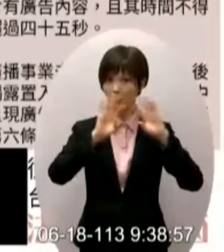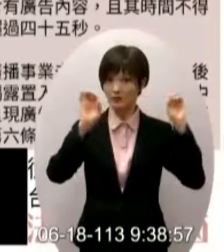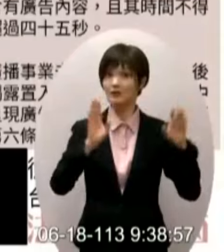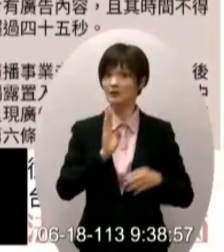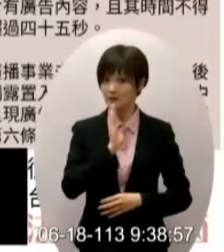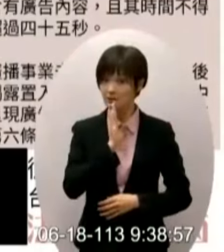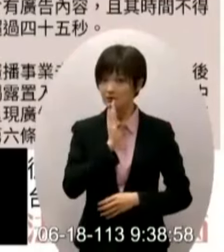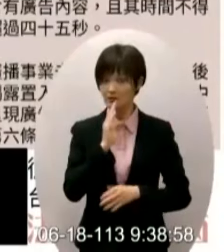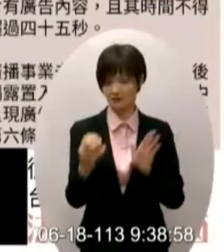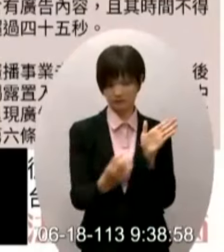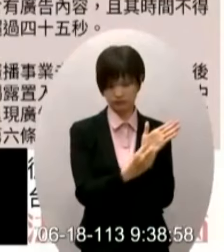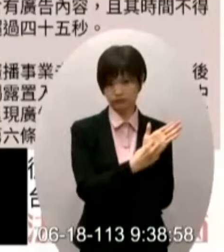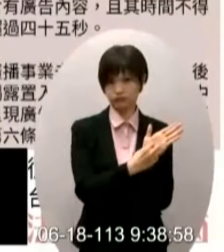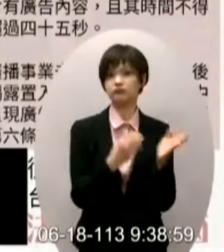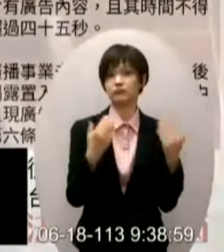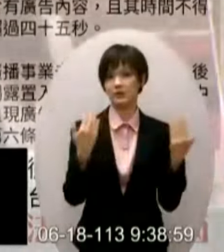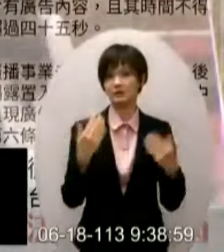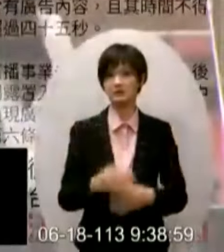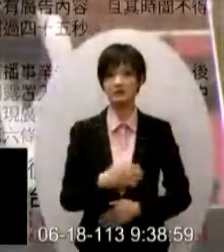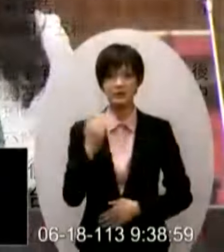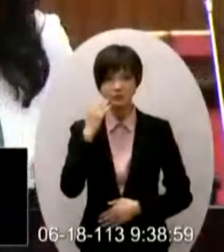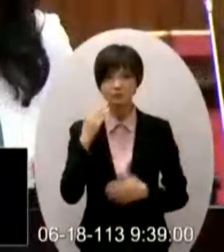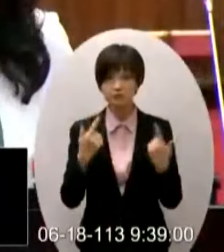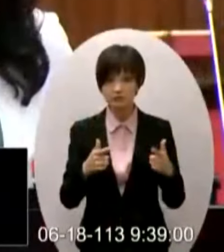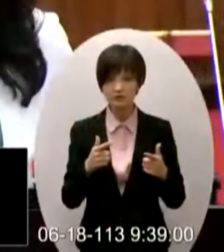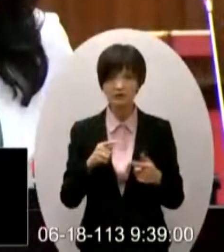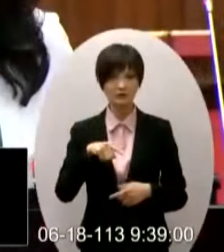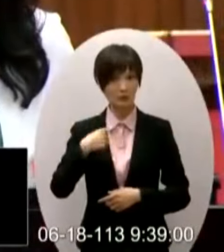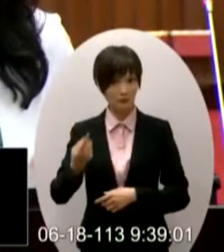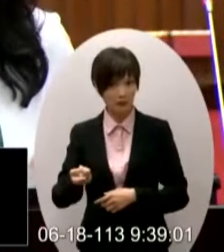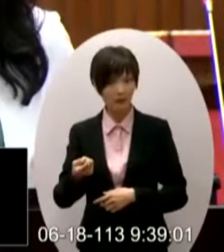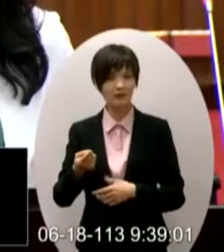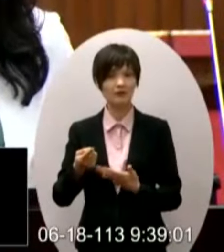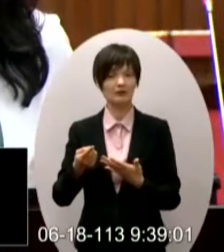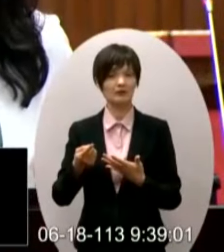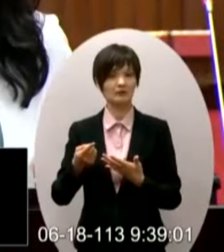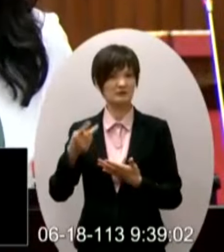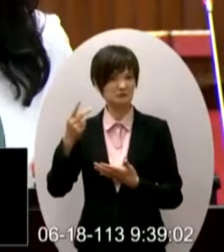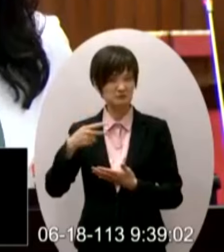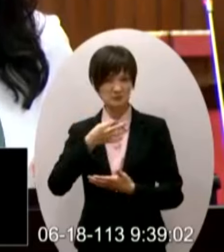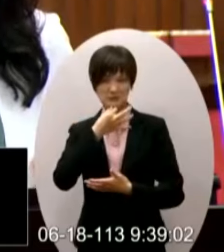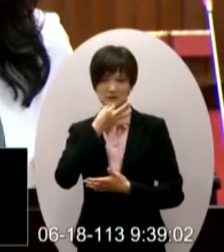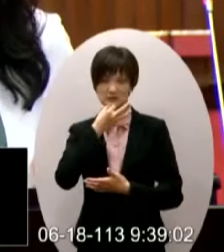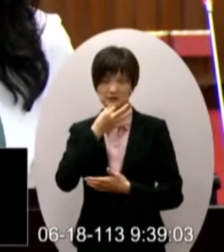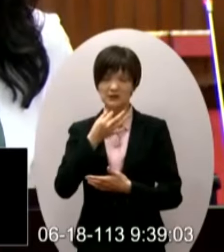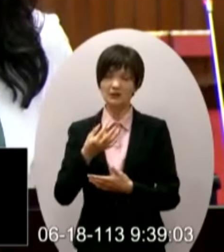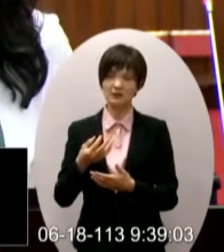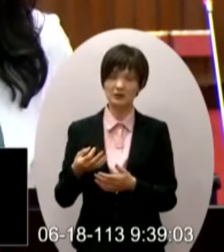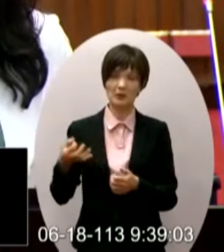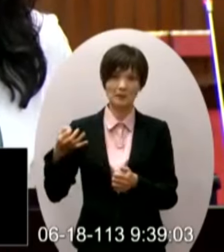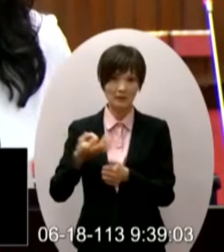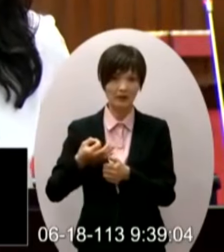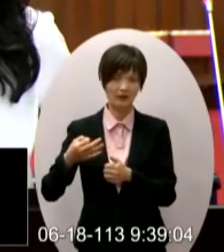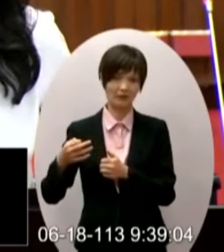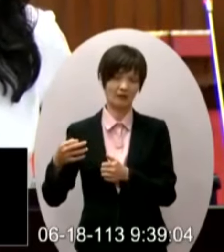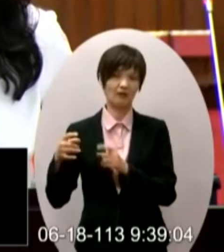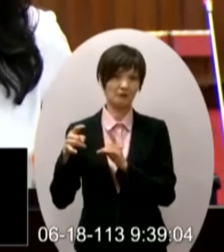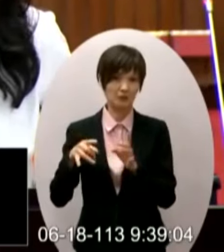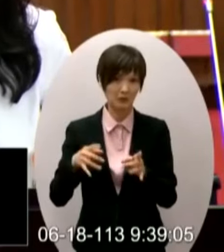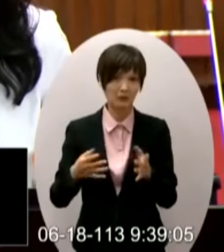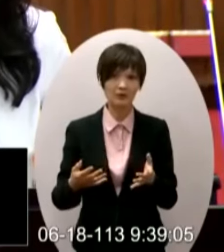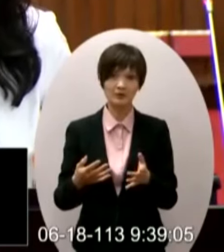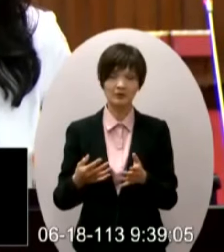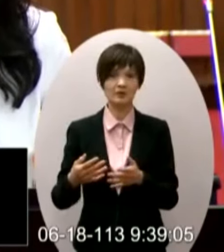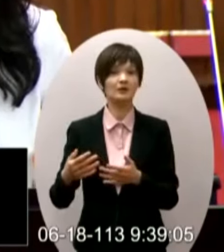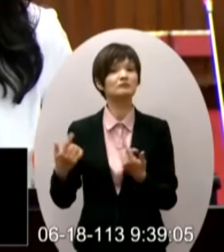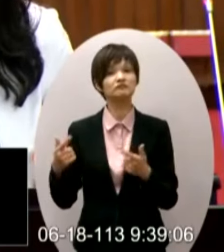广告，不然的话，融台之后买台，然后另外一方面，它有打台，包括我讲的打台，不是只是指